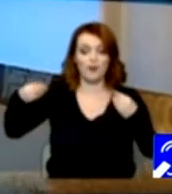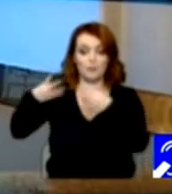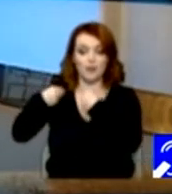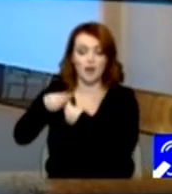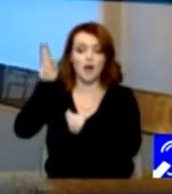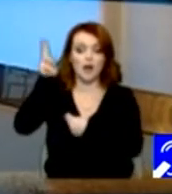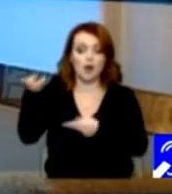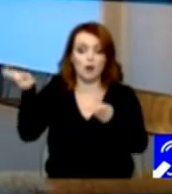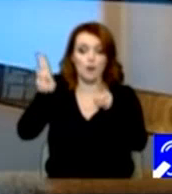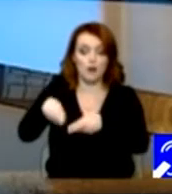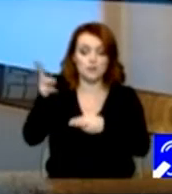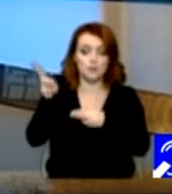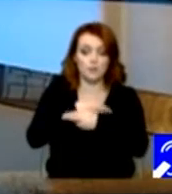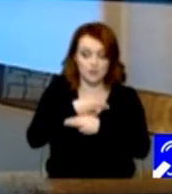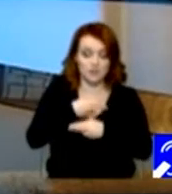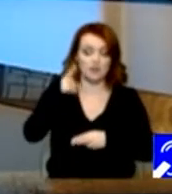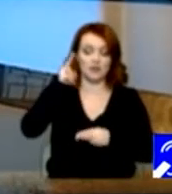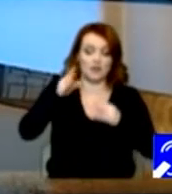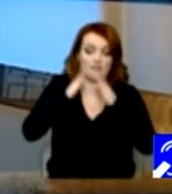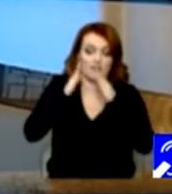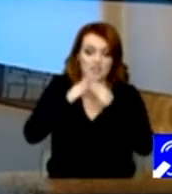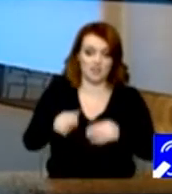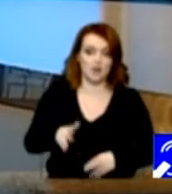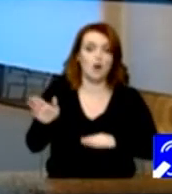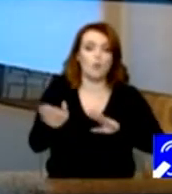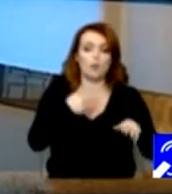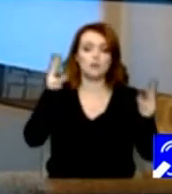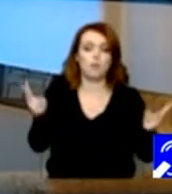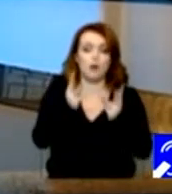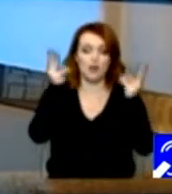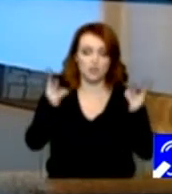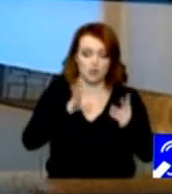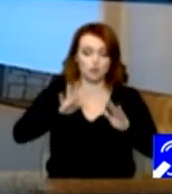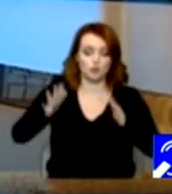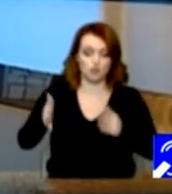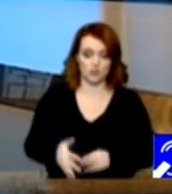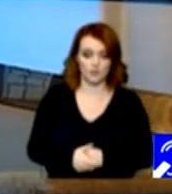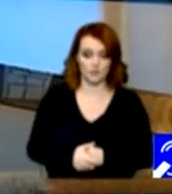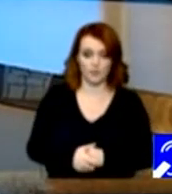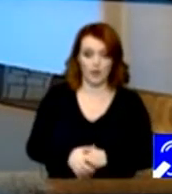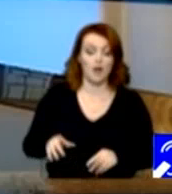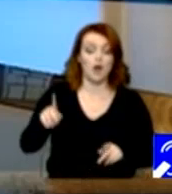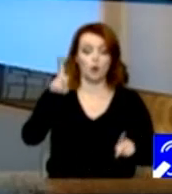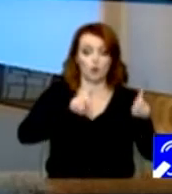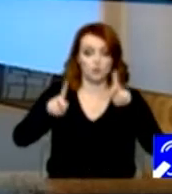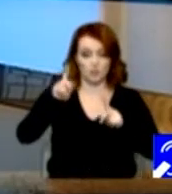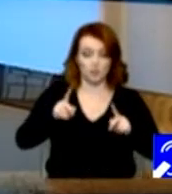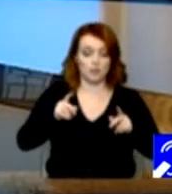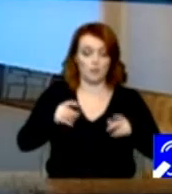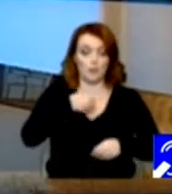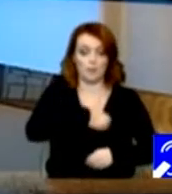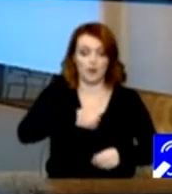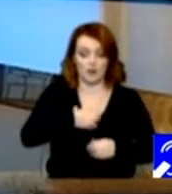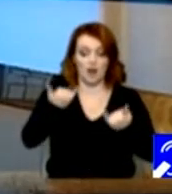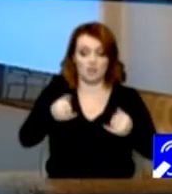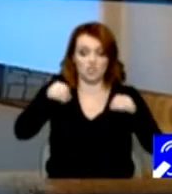apartamente după incendiul produs recent la mansarda blocului de pe strada Ion pelivan și Consiliul Municipal a decis astăzi să